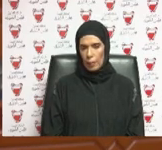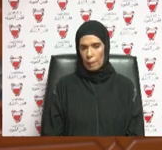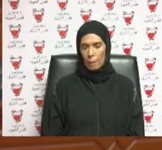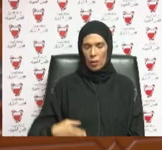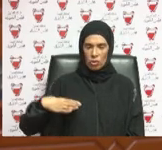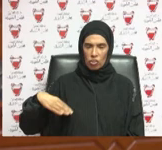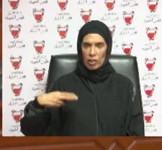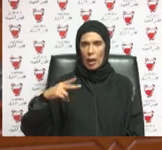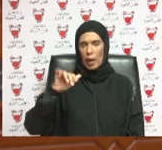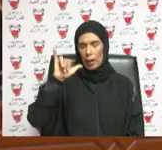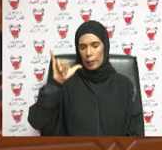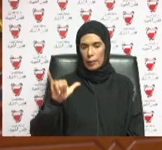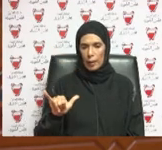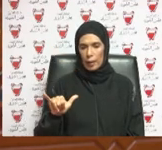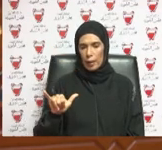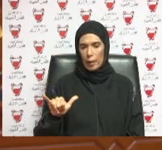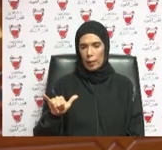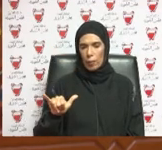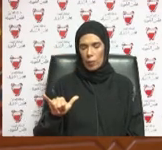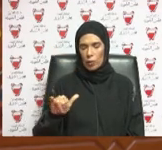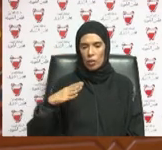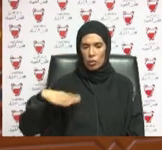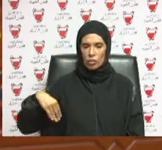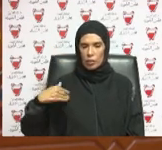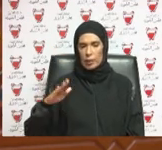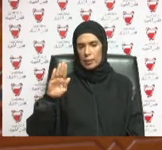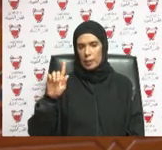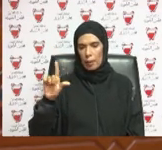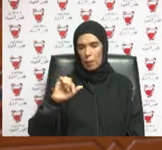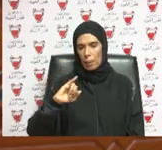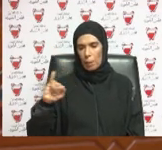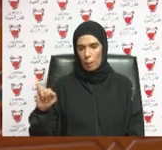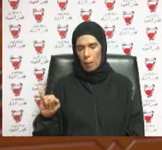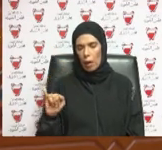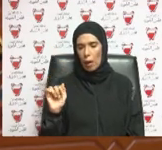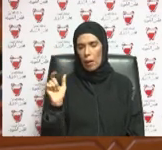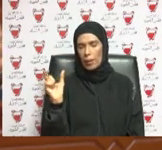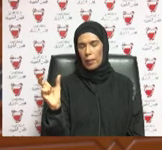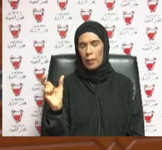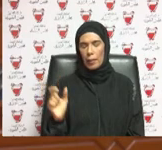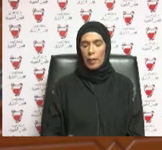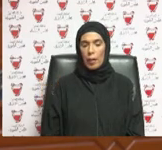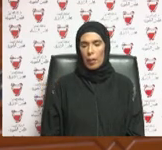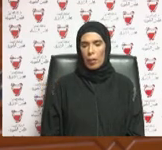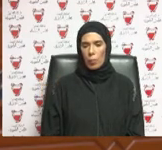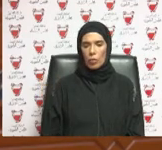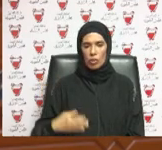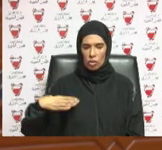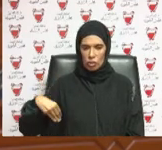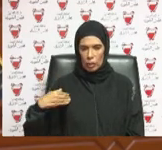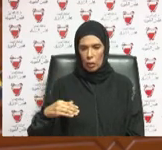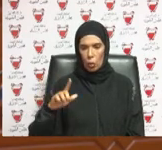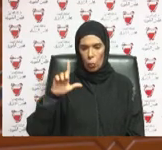علي بن خليفة آل خليفة، وصاحب السمو الشيخ سلمان بن خليفة آل خليفة، وصاحبة السمو الشيخ